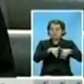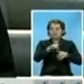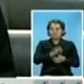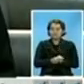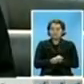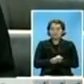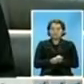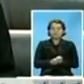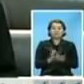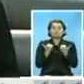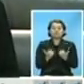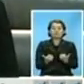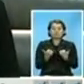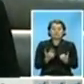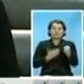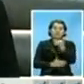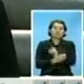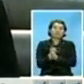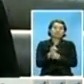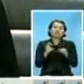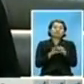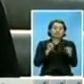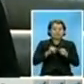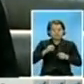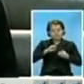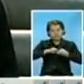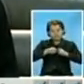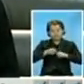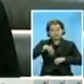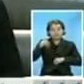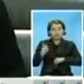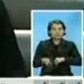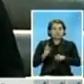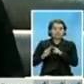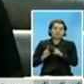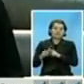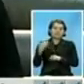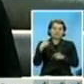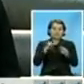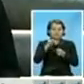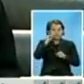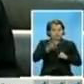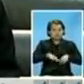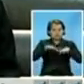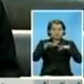ณเวลานี้โอกาสนี้พี่น้องประชาชนเนี่ยได้รับความเดือดร้อนจากทุกภัยพิบัติน้ำท่วม